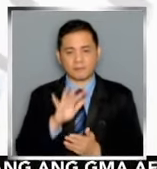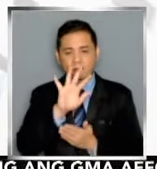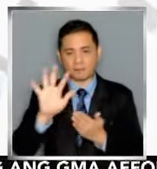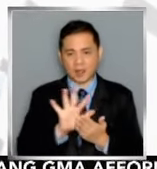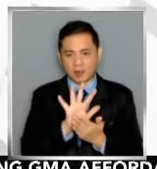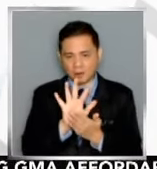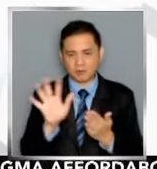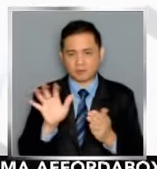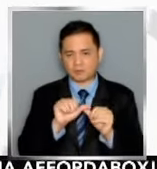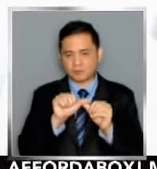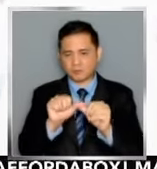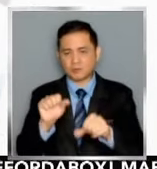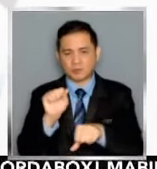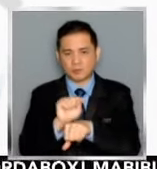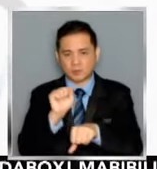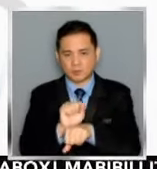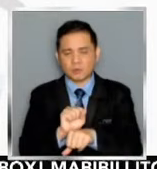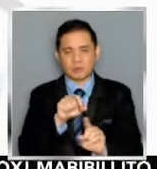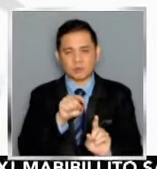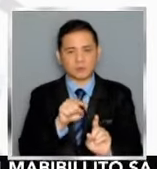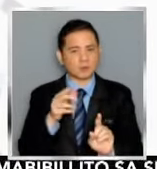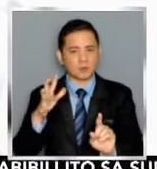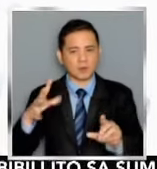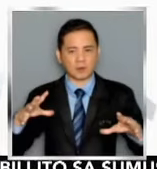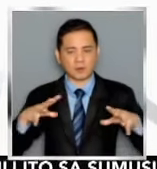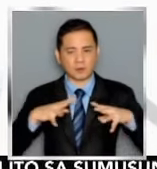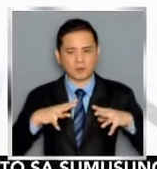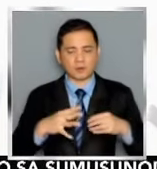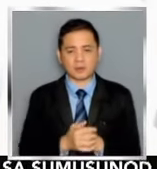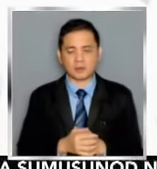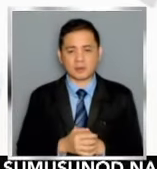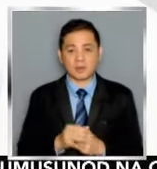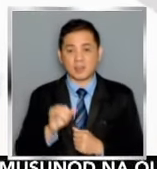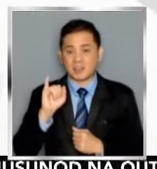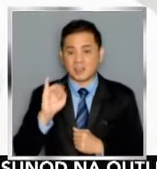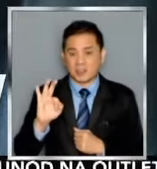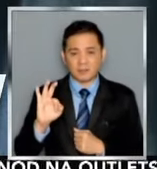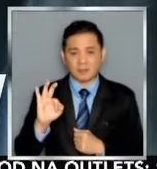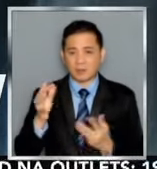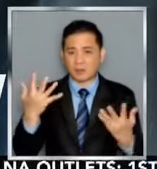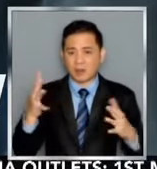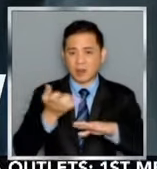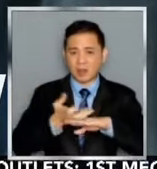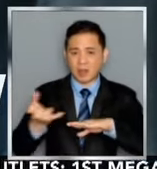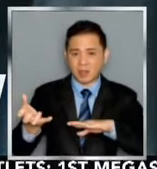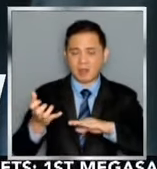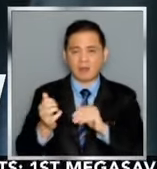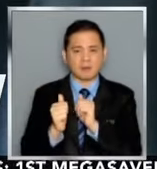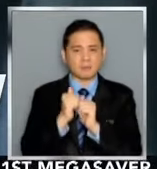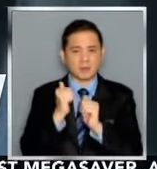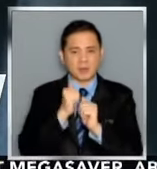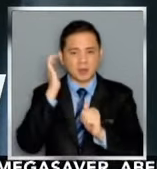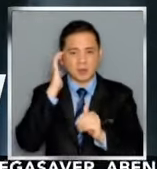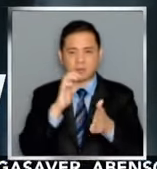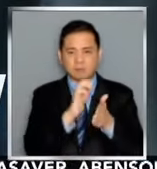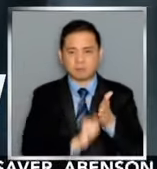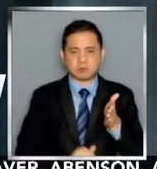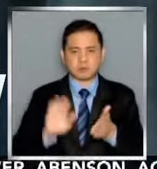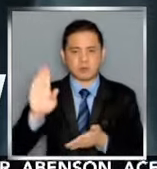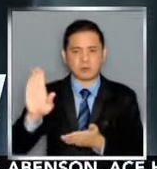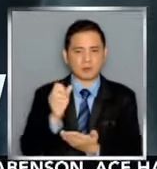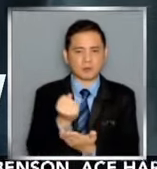Kapag wala raw silang nasa scam, kinakaltasan daw ang kanilang sweldo at pinagbabantaan. Pinapakita nila kami ng mga video clips